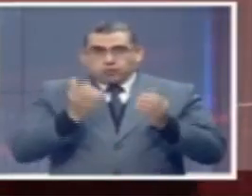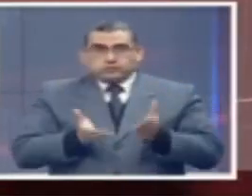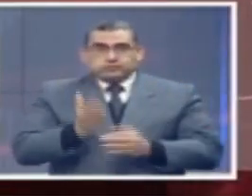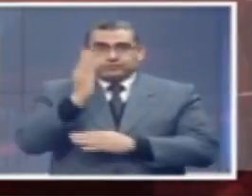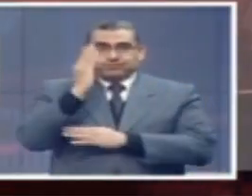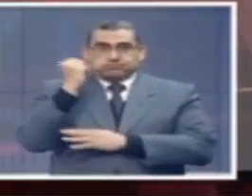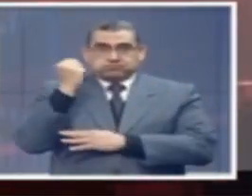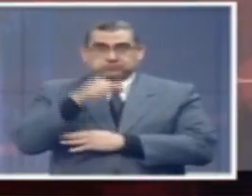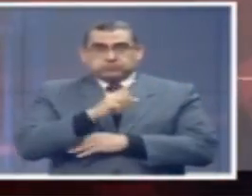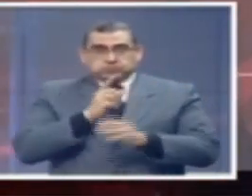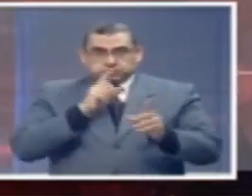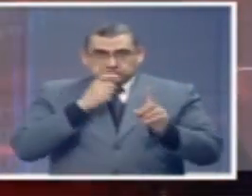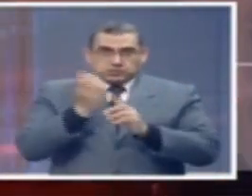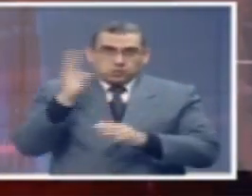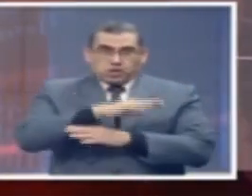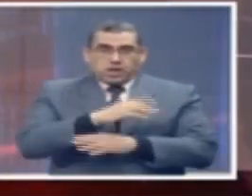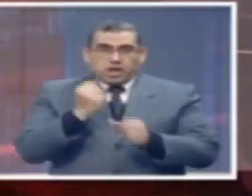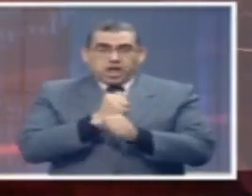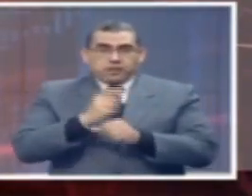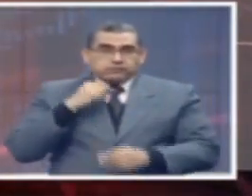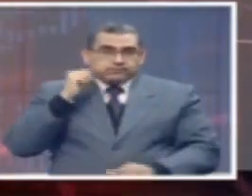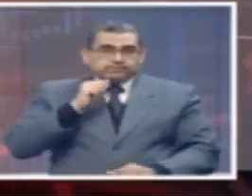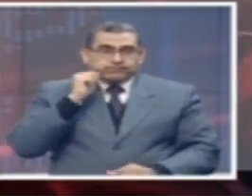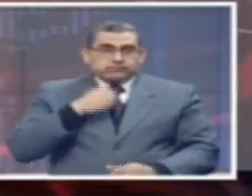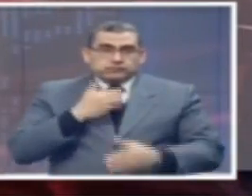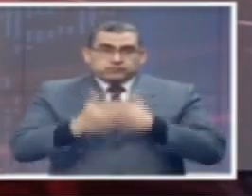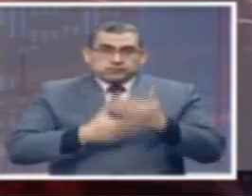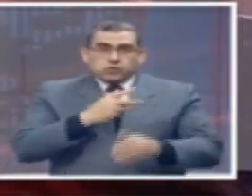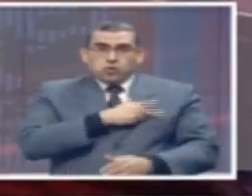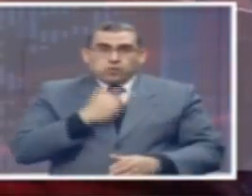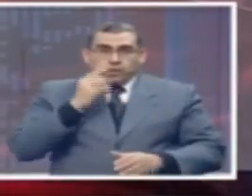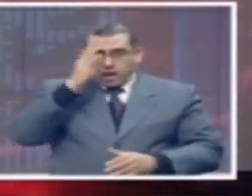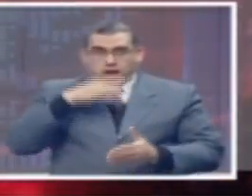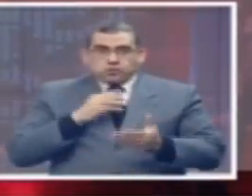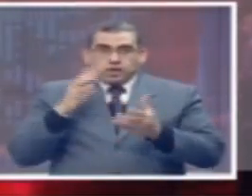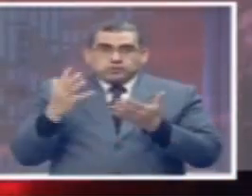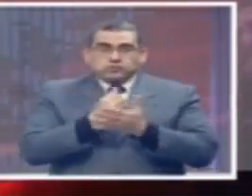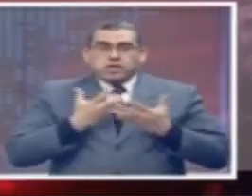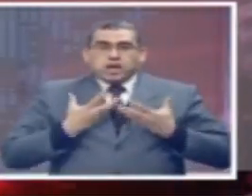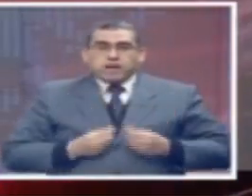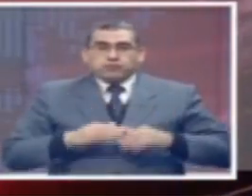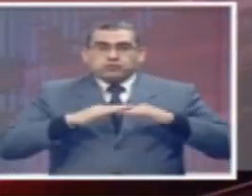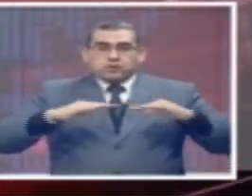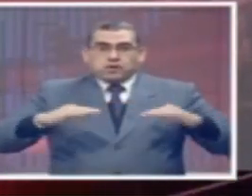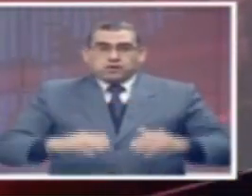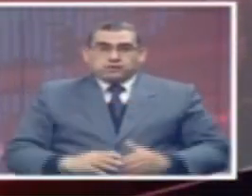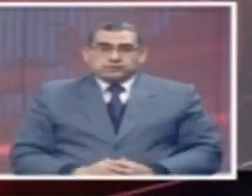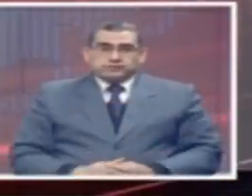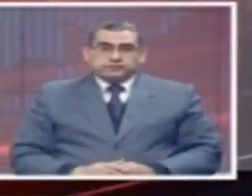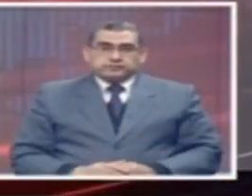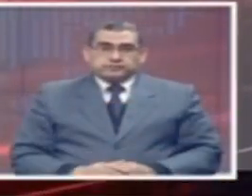العراقية ويقوض الجهود الدؤوبة التي تقوم بها الحكومة العراقية لاستعادة الأمن